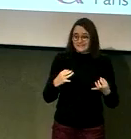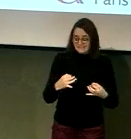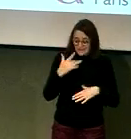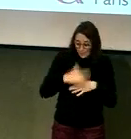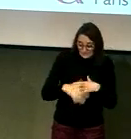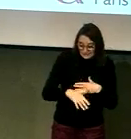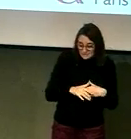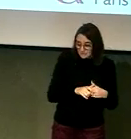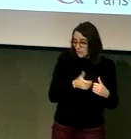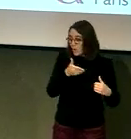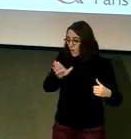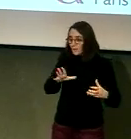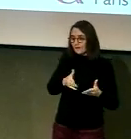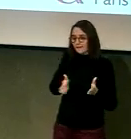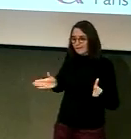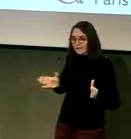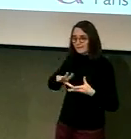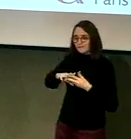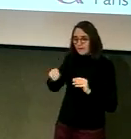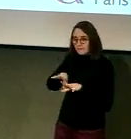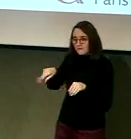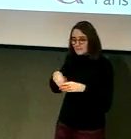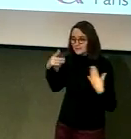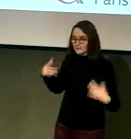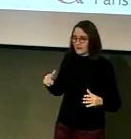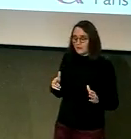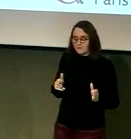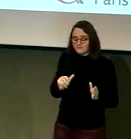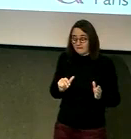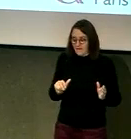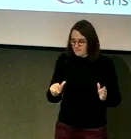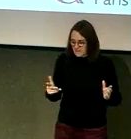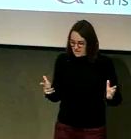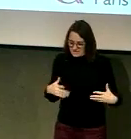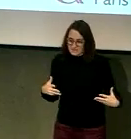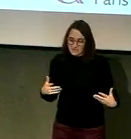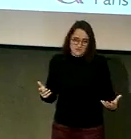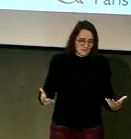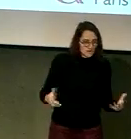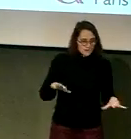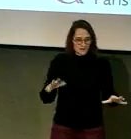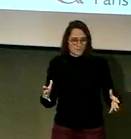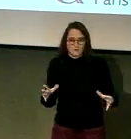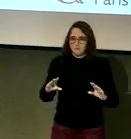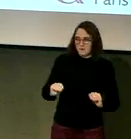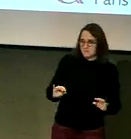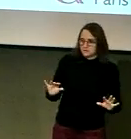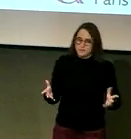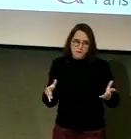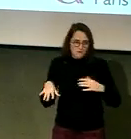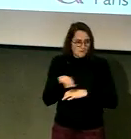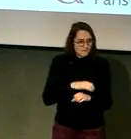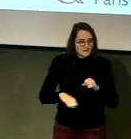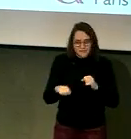arrive, et on ne sait pas trop comment se positionner et comment on va donner suite à toutes